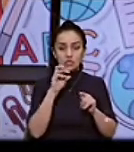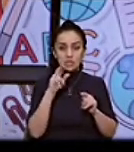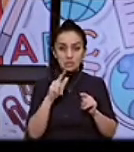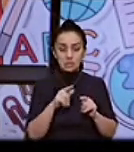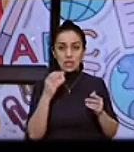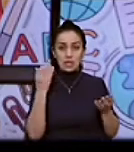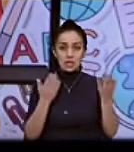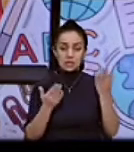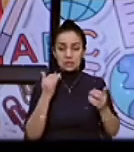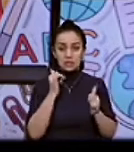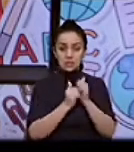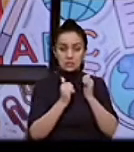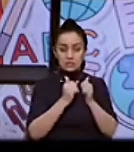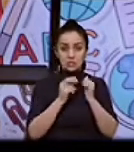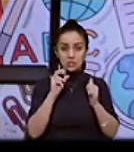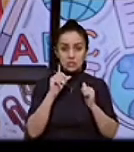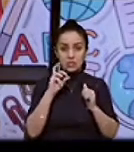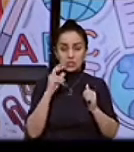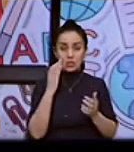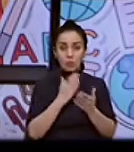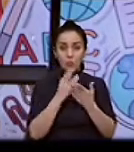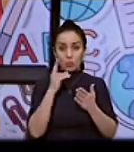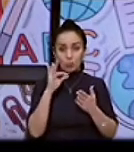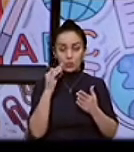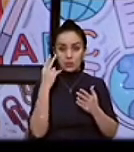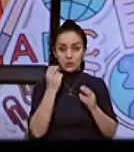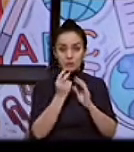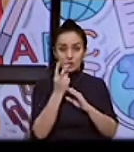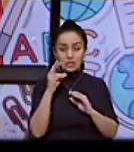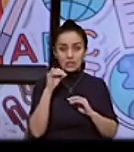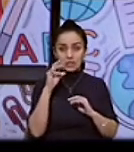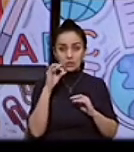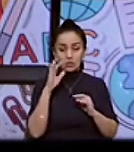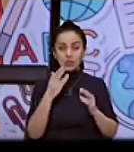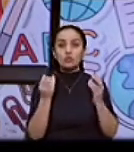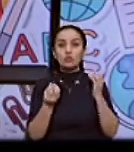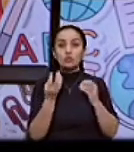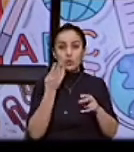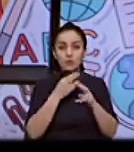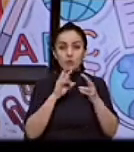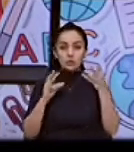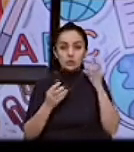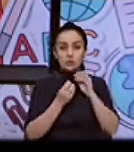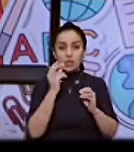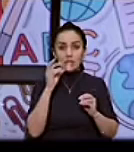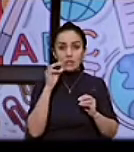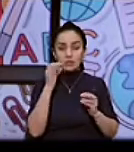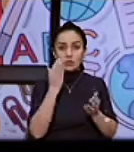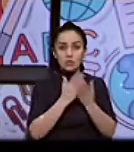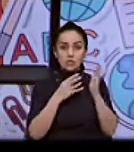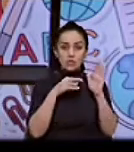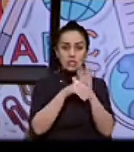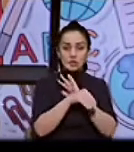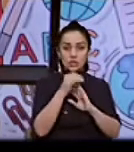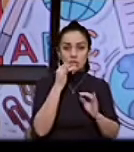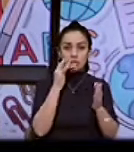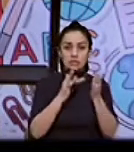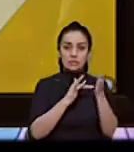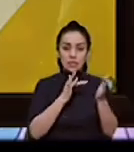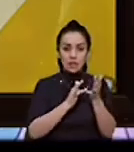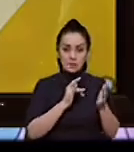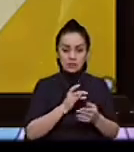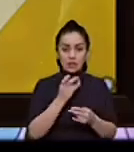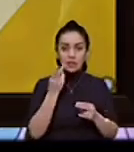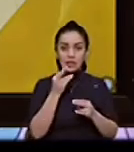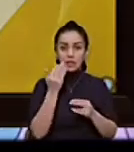части. Если в каждой части по 12 листов, то сколько же всего листов содержит